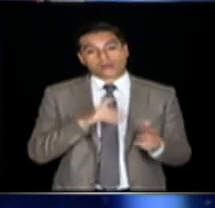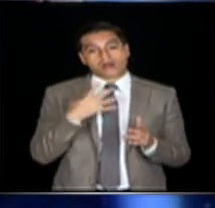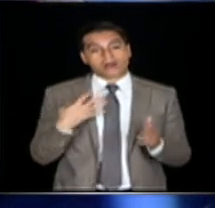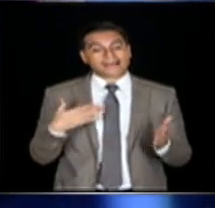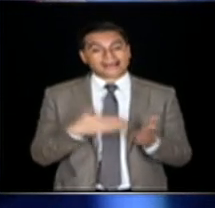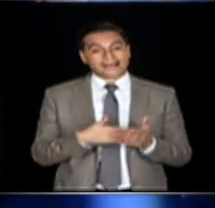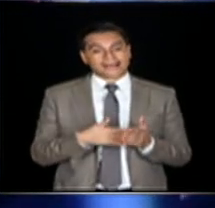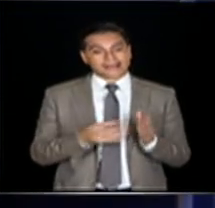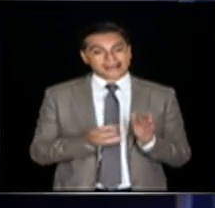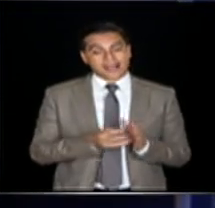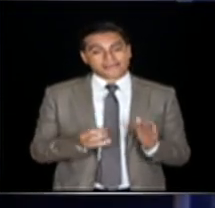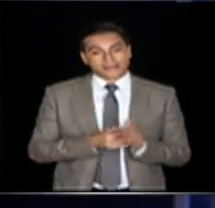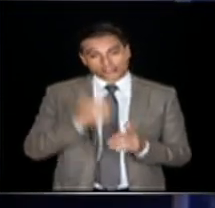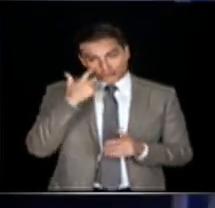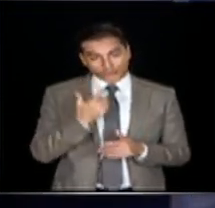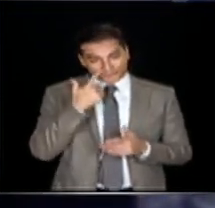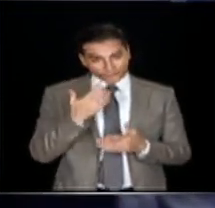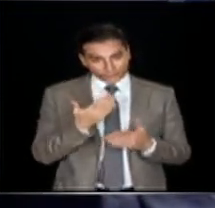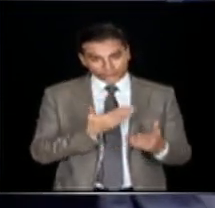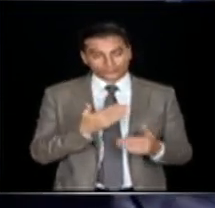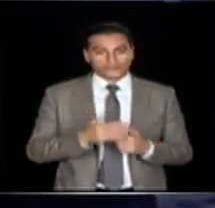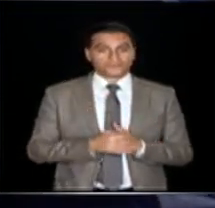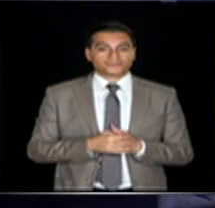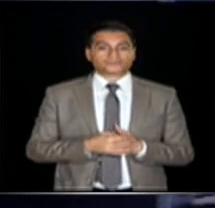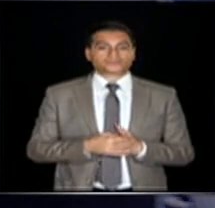لجامعة عين شمس.